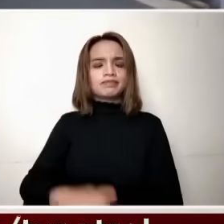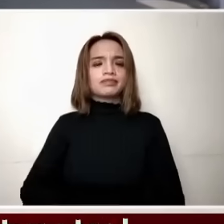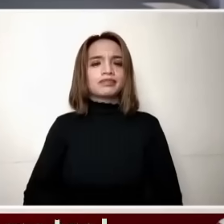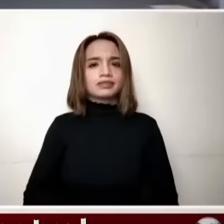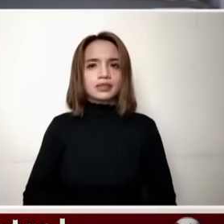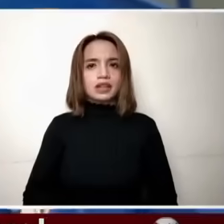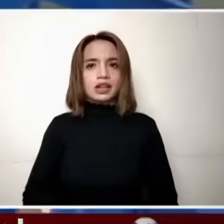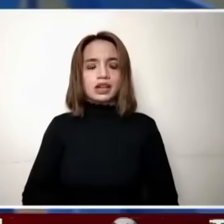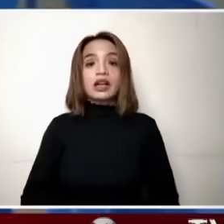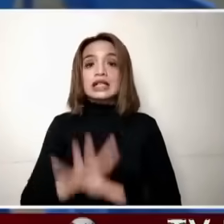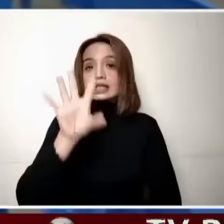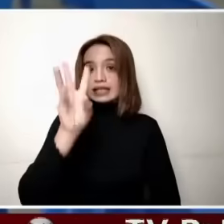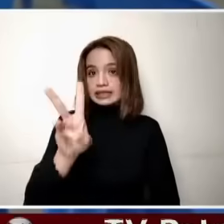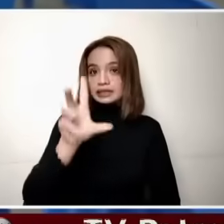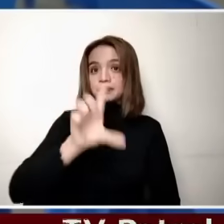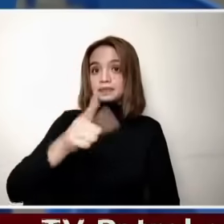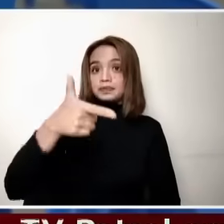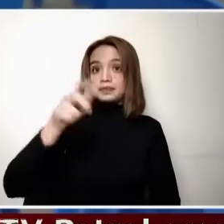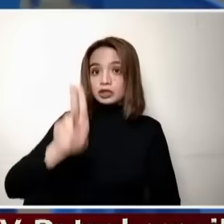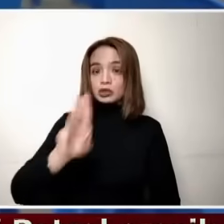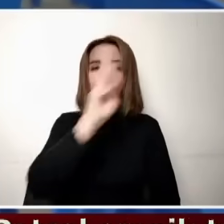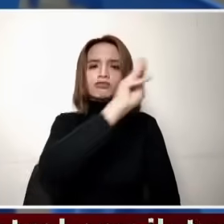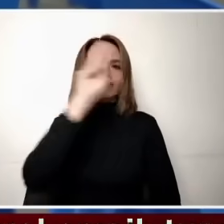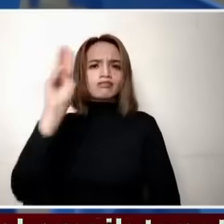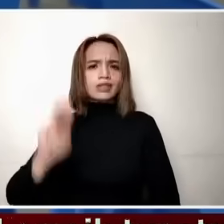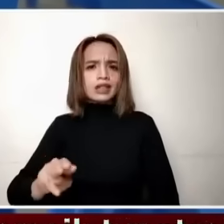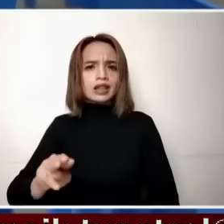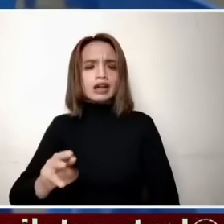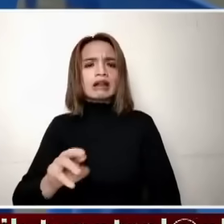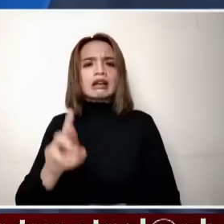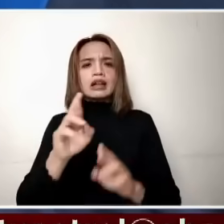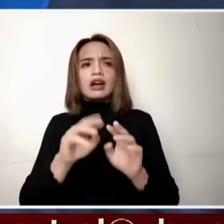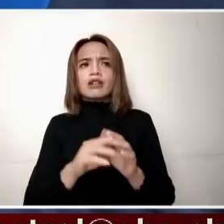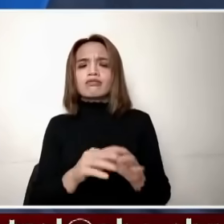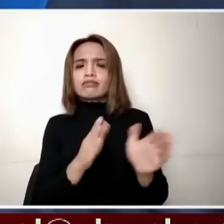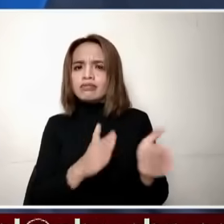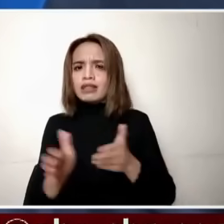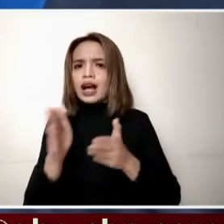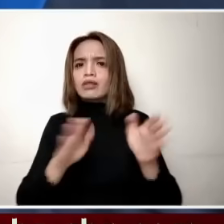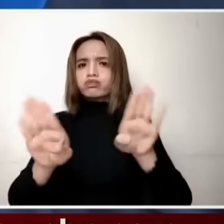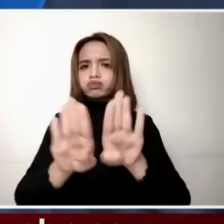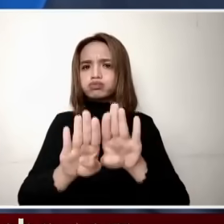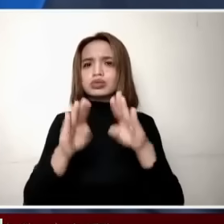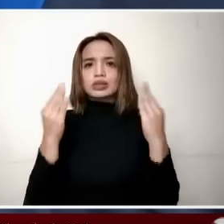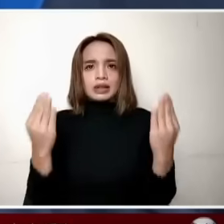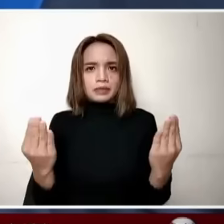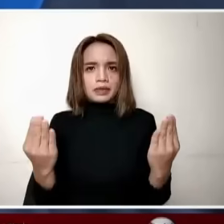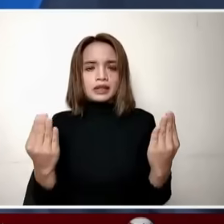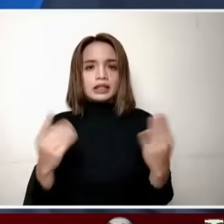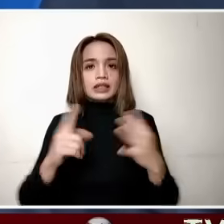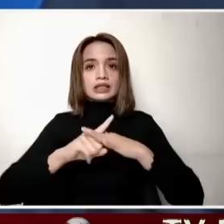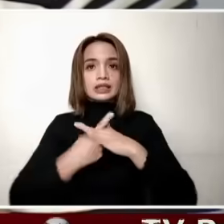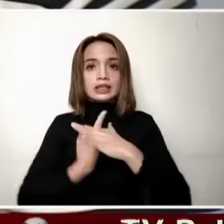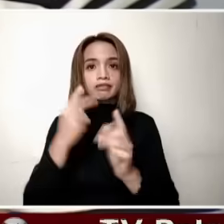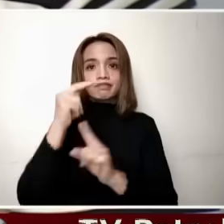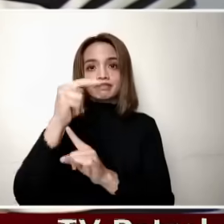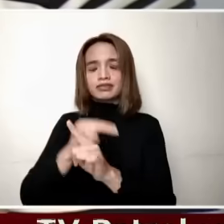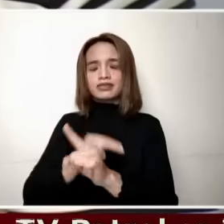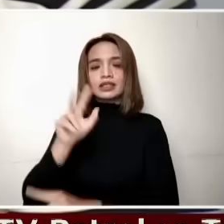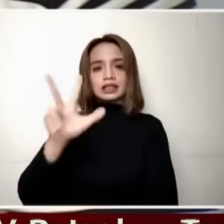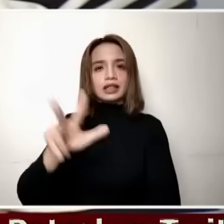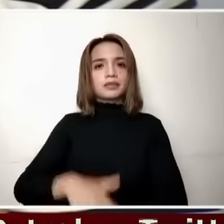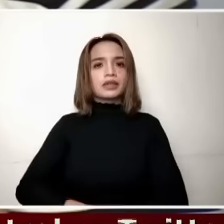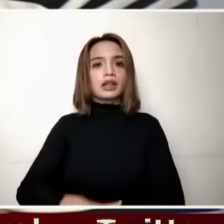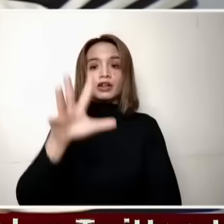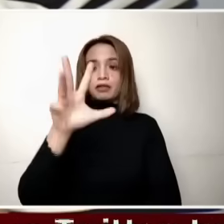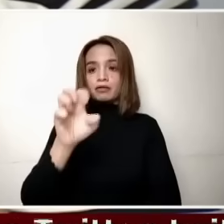na LGU hospitals ang target buksan para sa pagbabakuna ng general pediatric population simula November 3. 500 bata ang